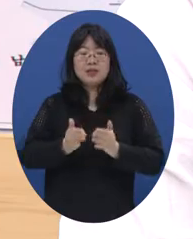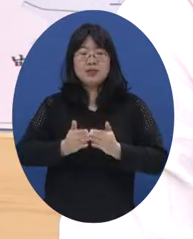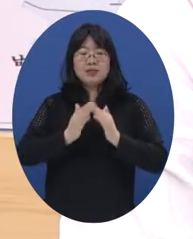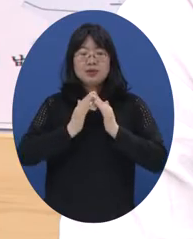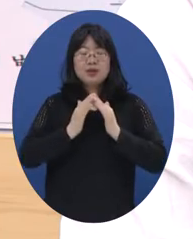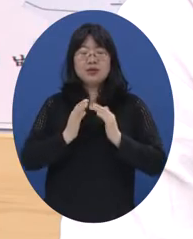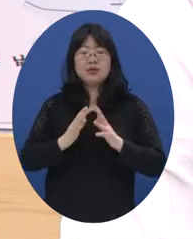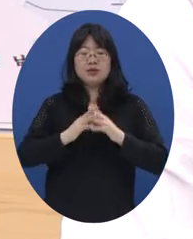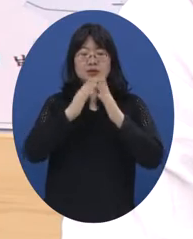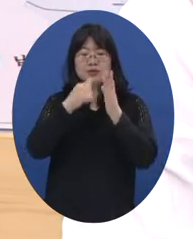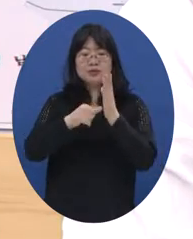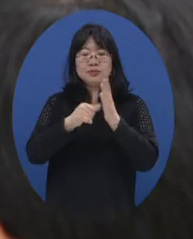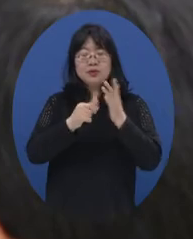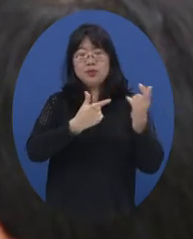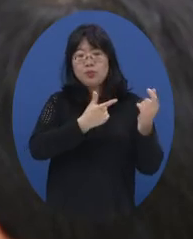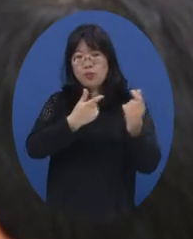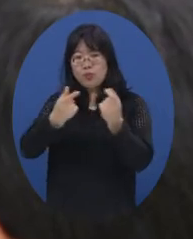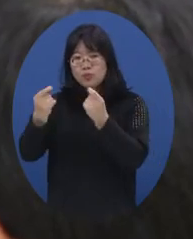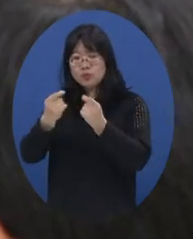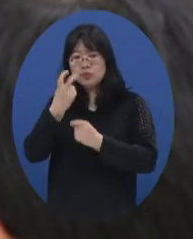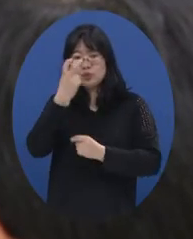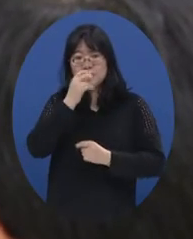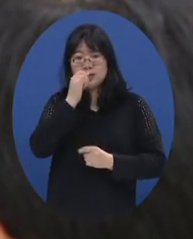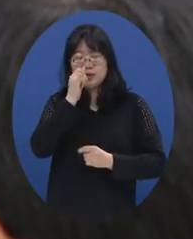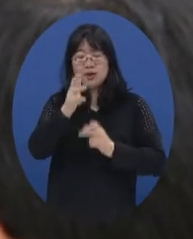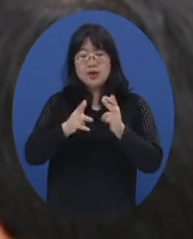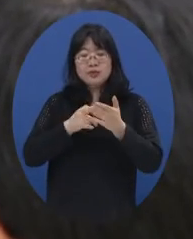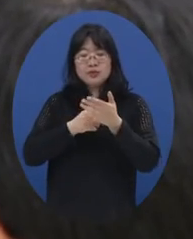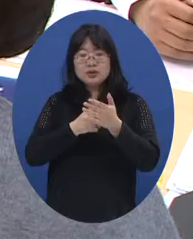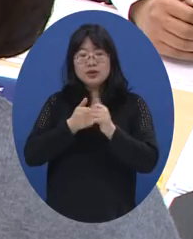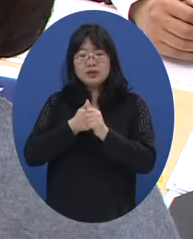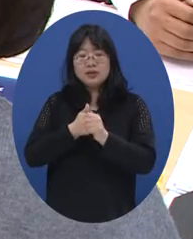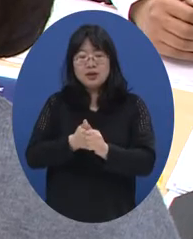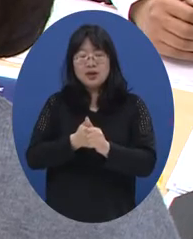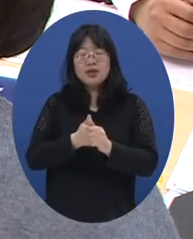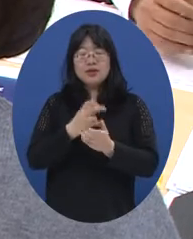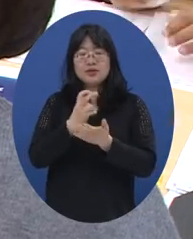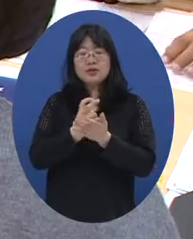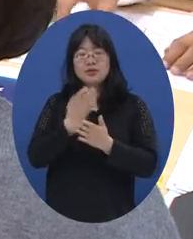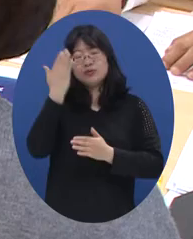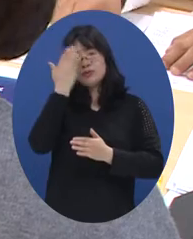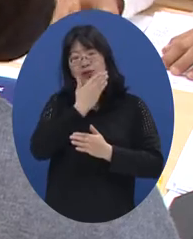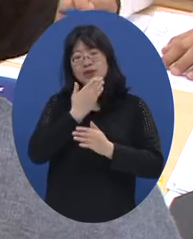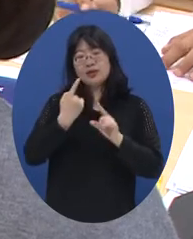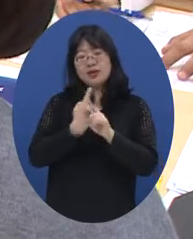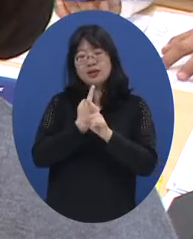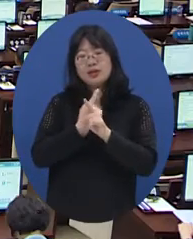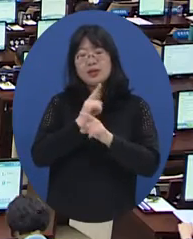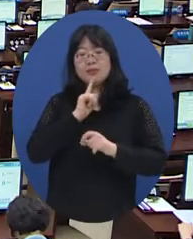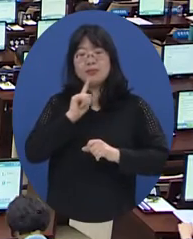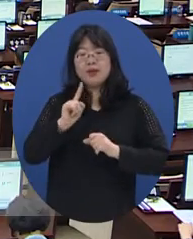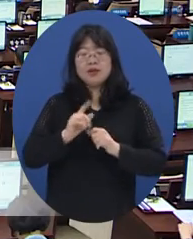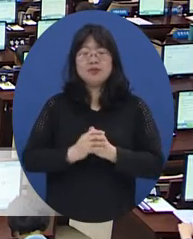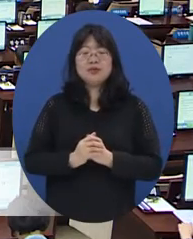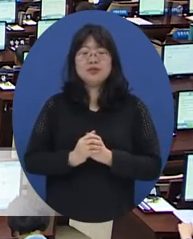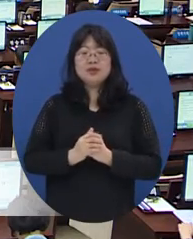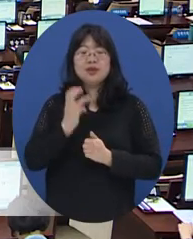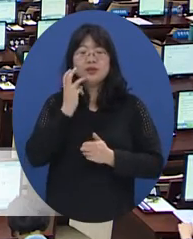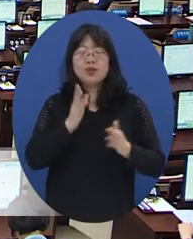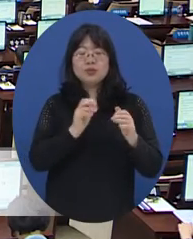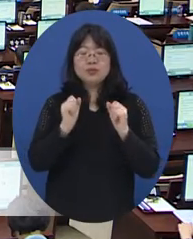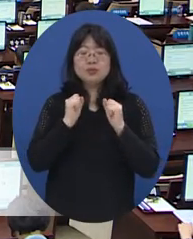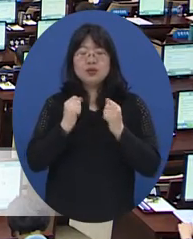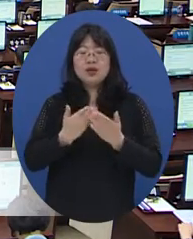건축물 미술작품을 전수조사 하는 등 사업 취지에 맞게 제도를 투명하게 개선하겠다고 밝혔습니다 이밖에